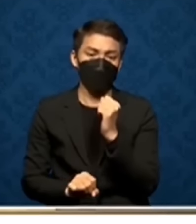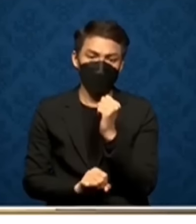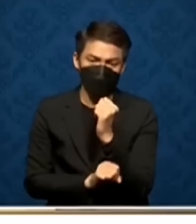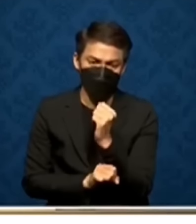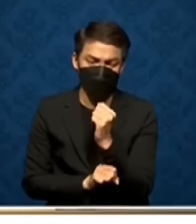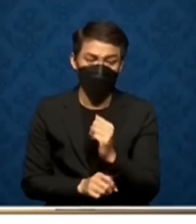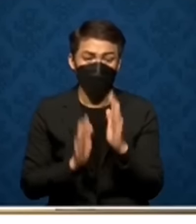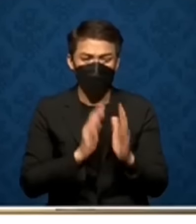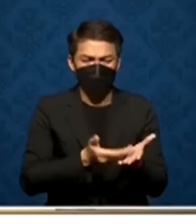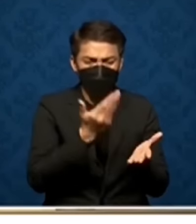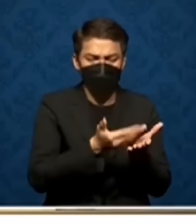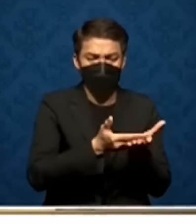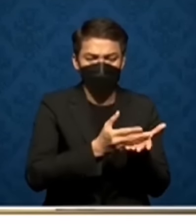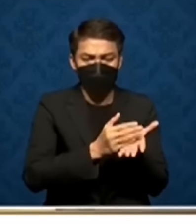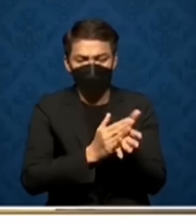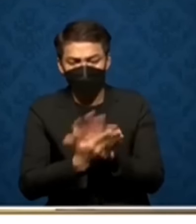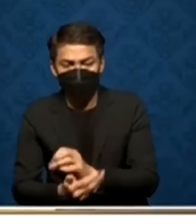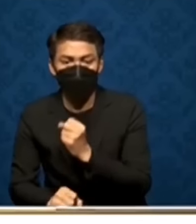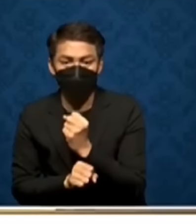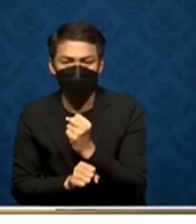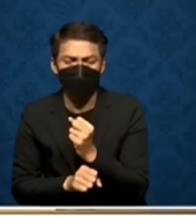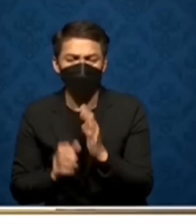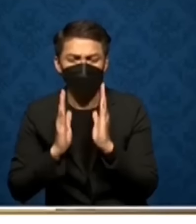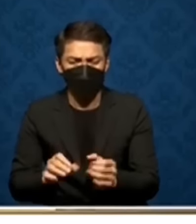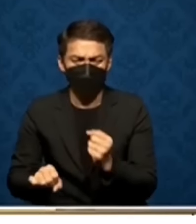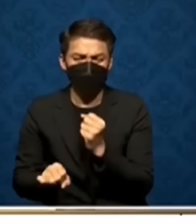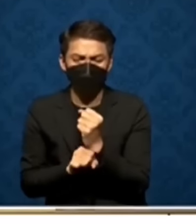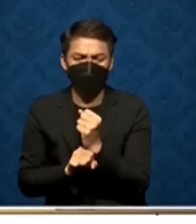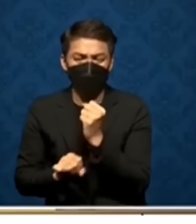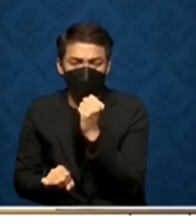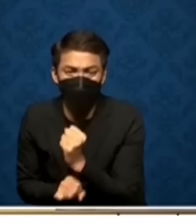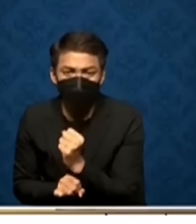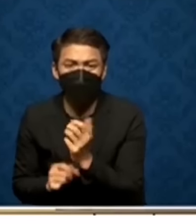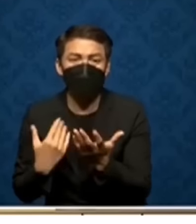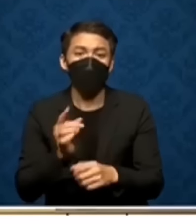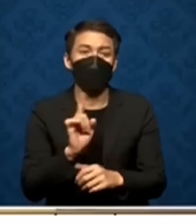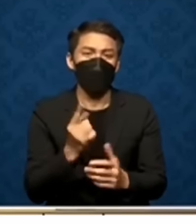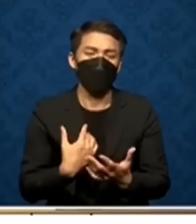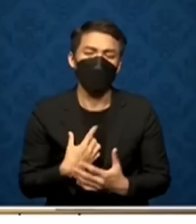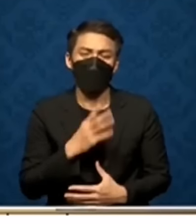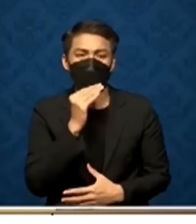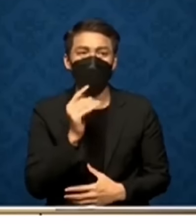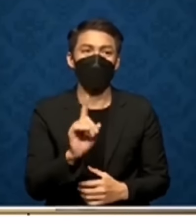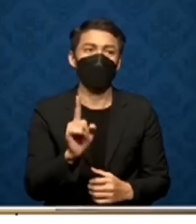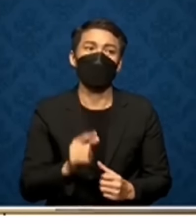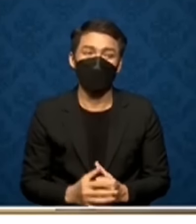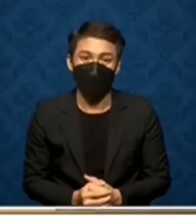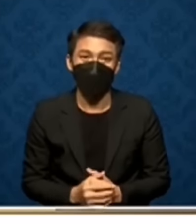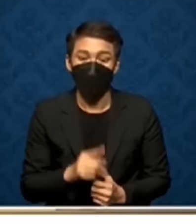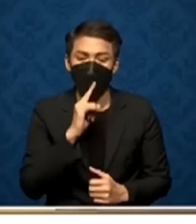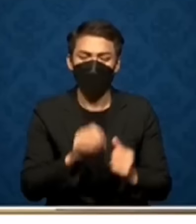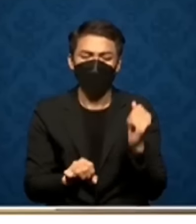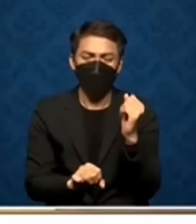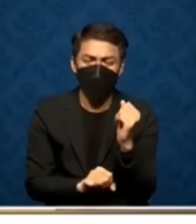ยเป็นคนจนคนจนเป็นคนยิ่งกว่าจนผมไม่รู้จะให้กับพูดอะไรพอยิ่งกว่าจ